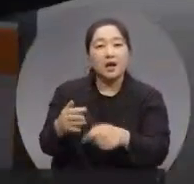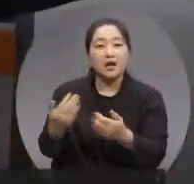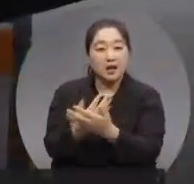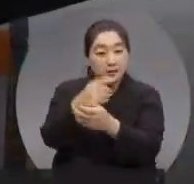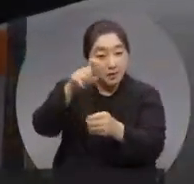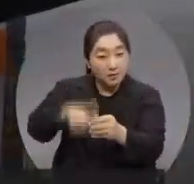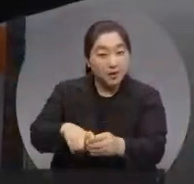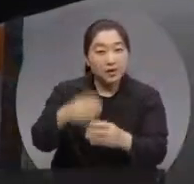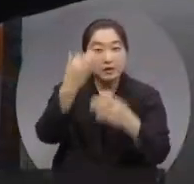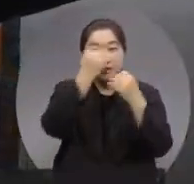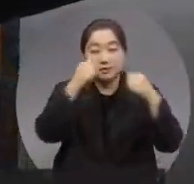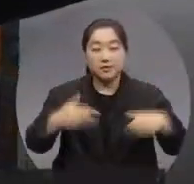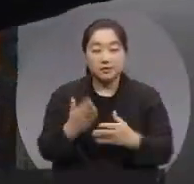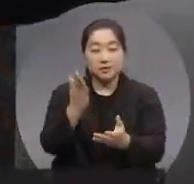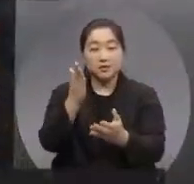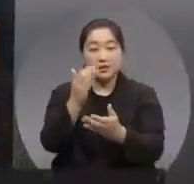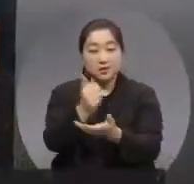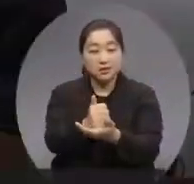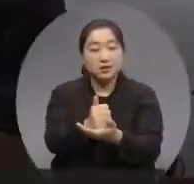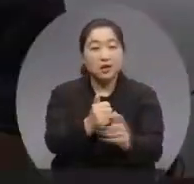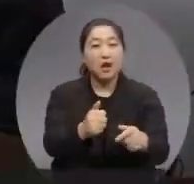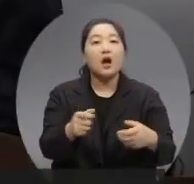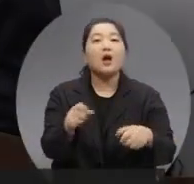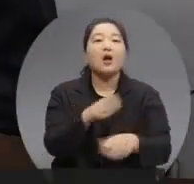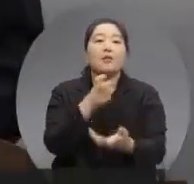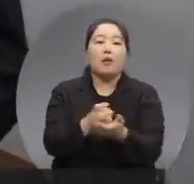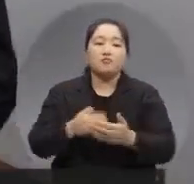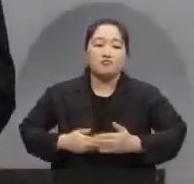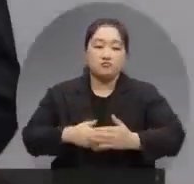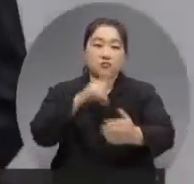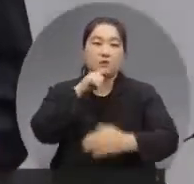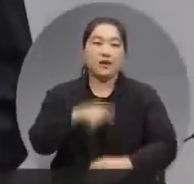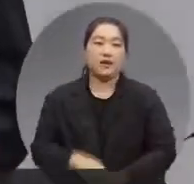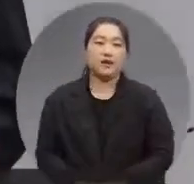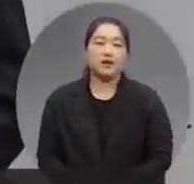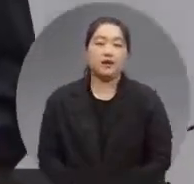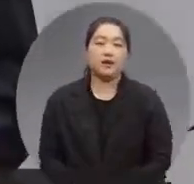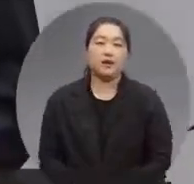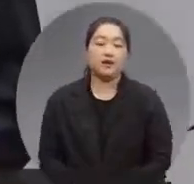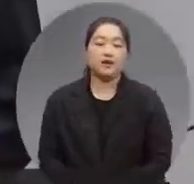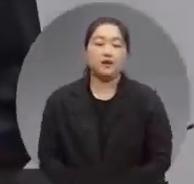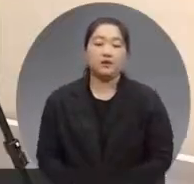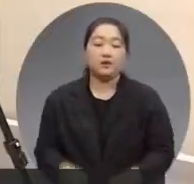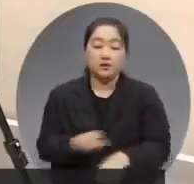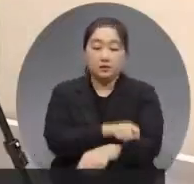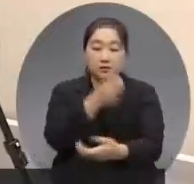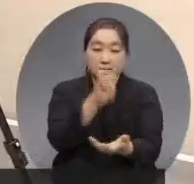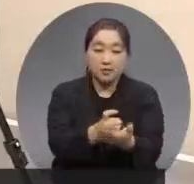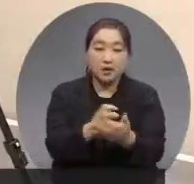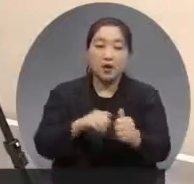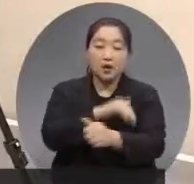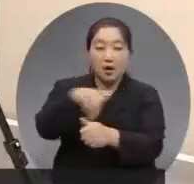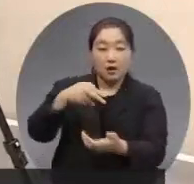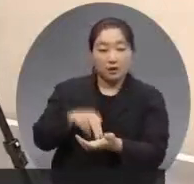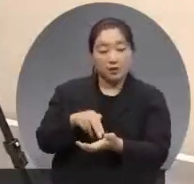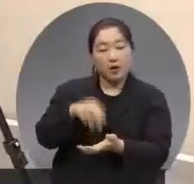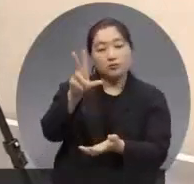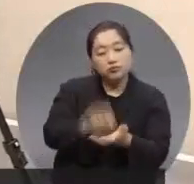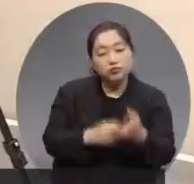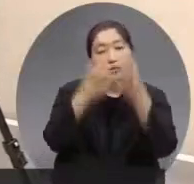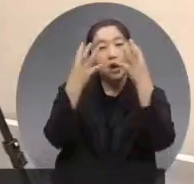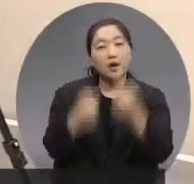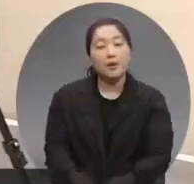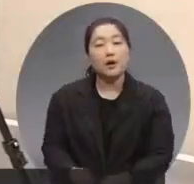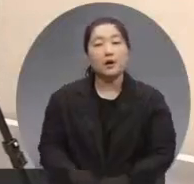위해 김지사가 중부내륙 특별법을 추진하는 것이라고 말했습니다 이 특별법이 환경측면에서는 문제가 많은